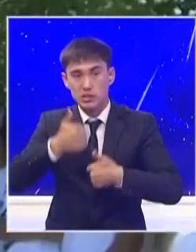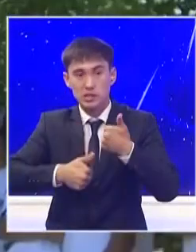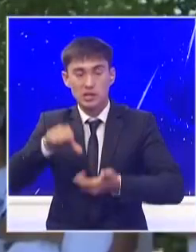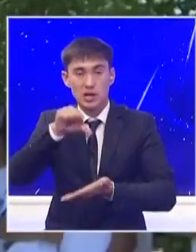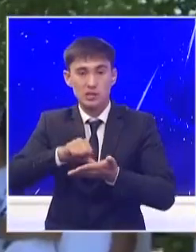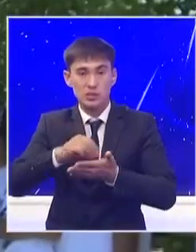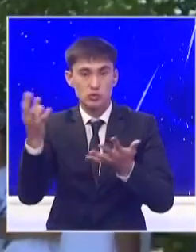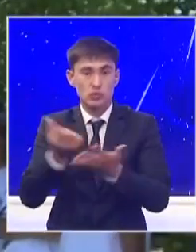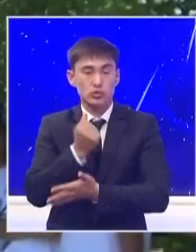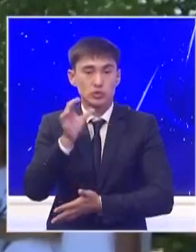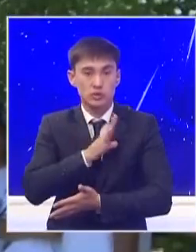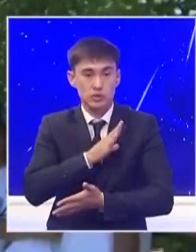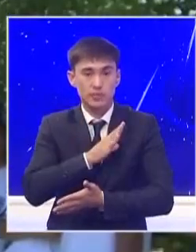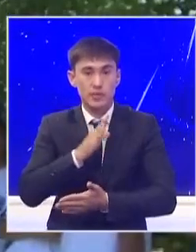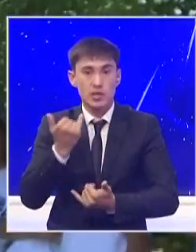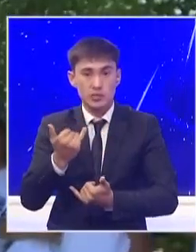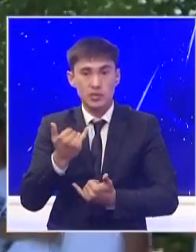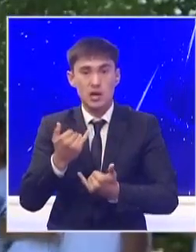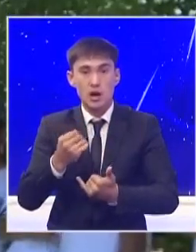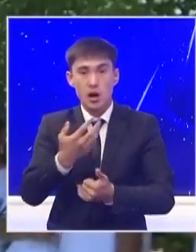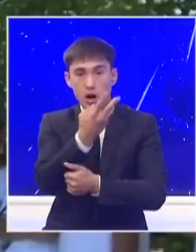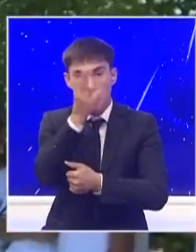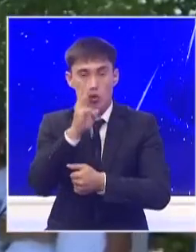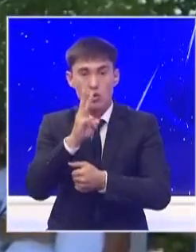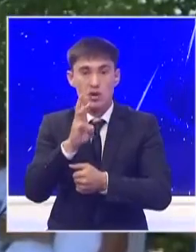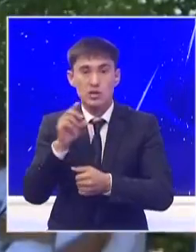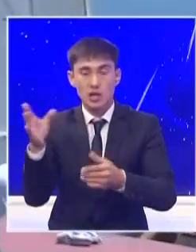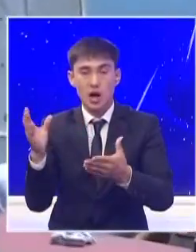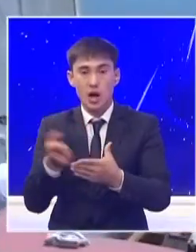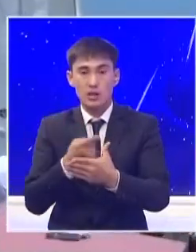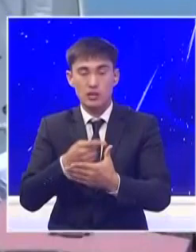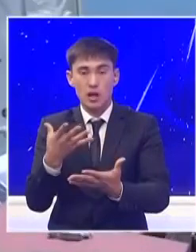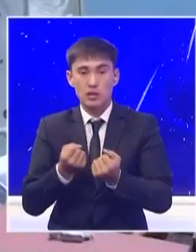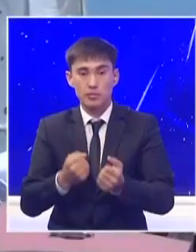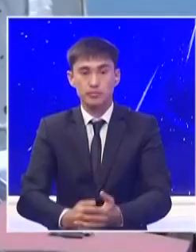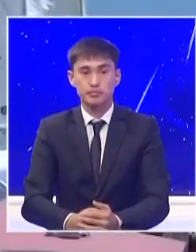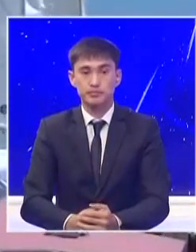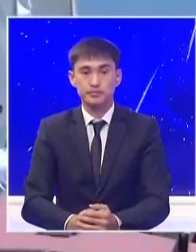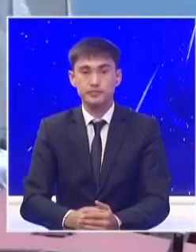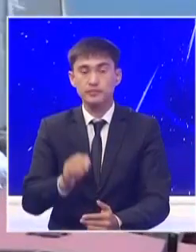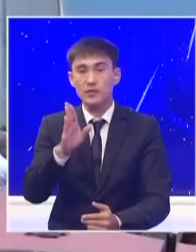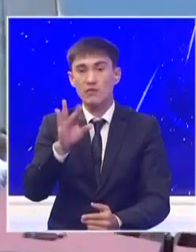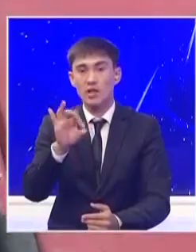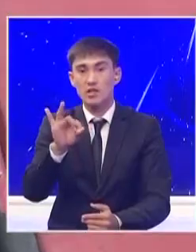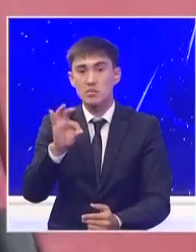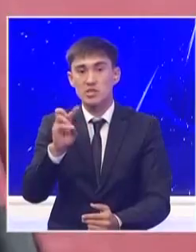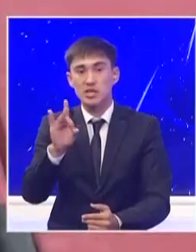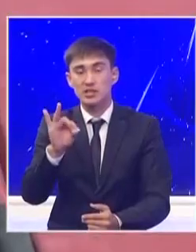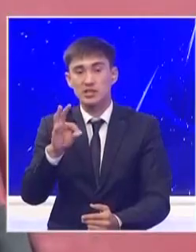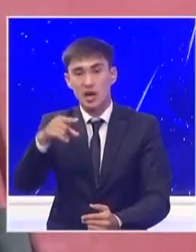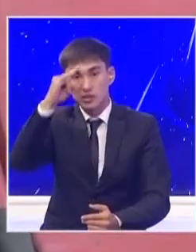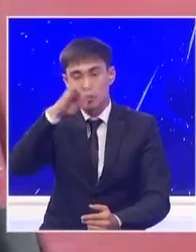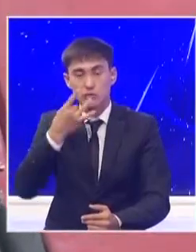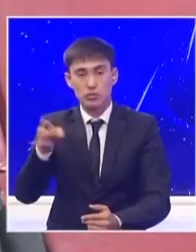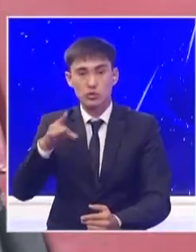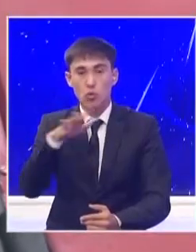қатыстым. Жүлделі орындарды иелендім. Тіпті корольдік регатаны да жаулап алдым. Владимир Шанкин Қазақстан Республикасы бойынша көп